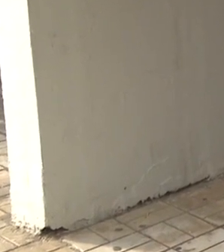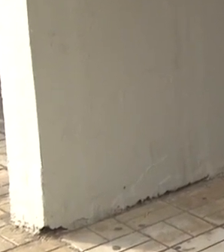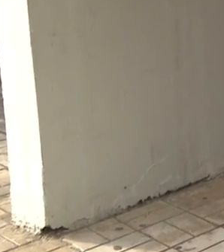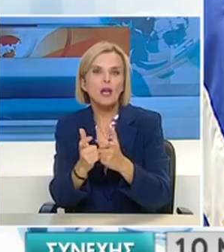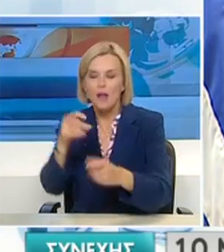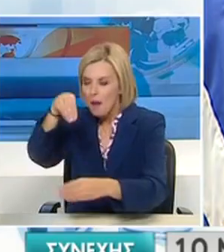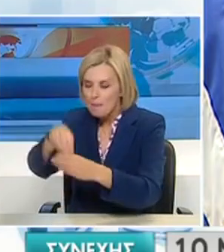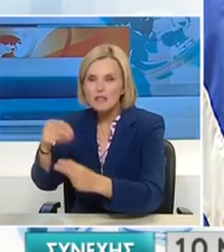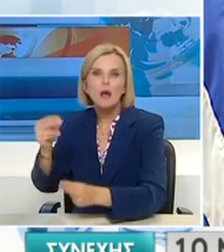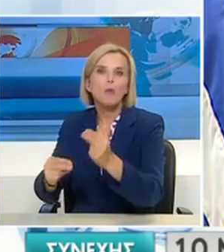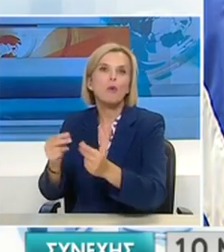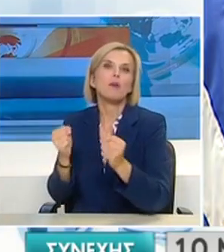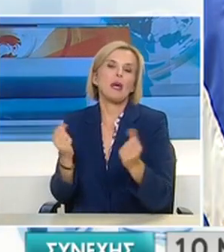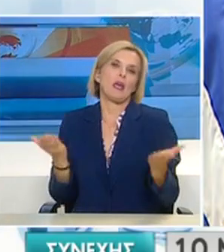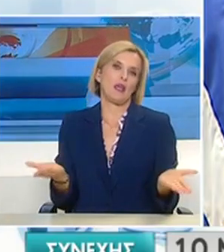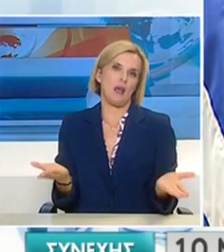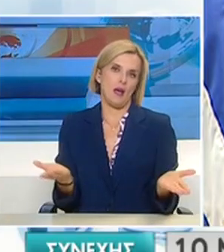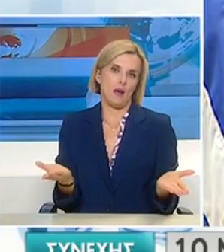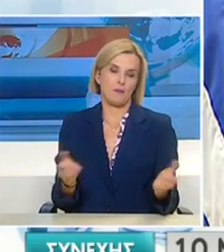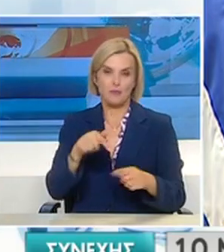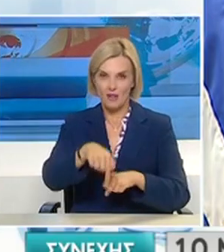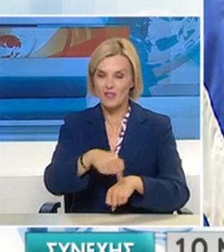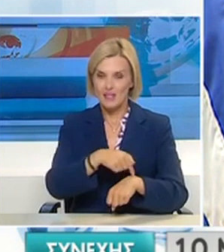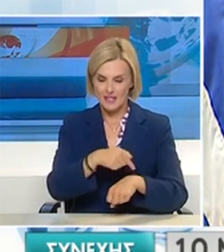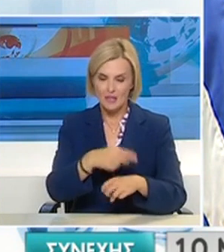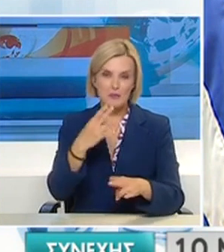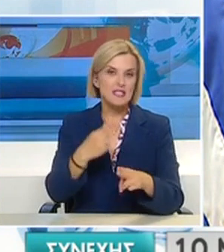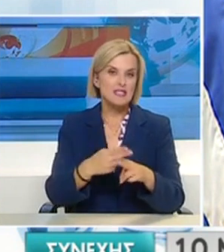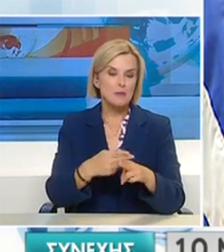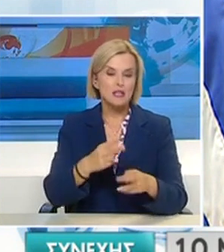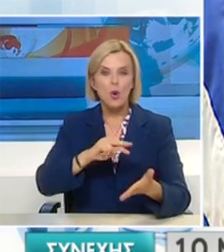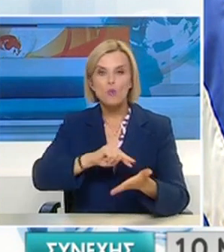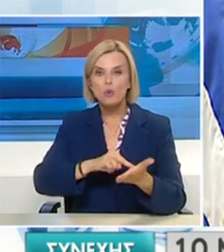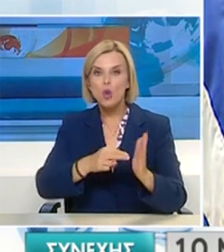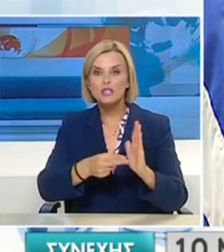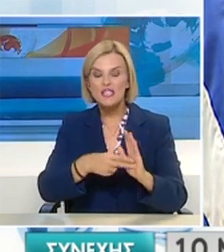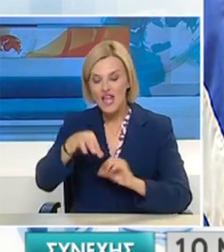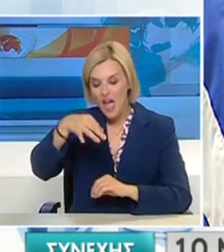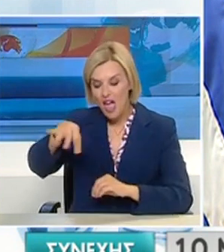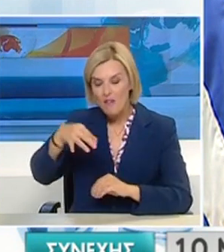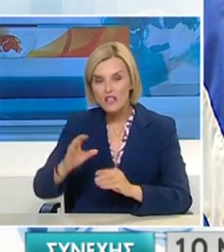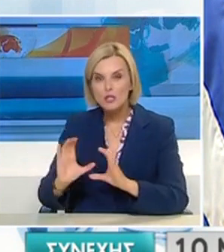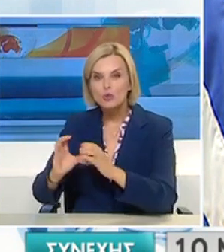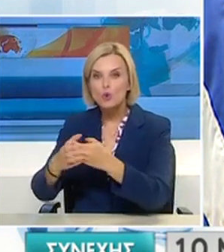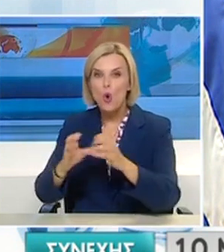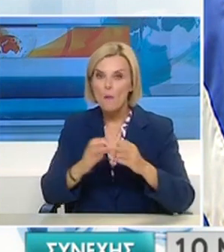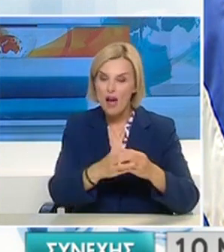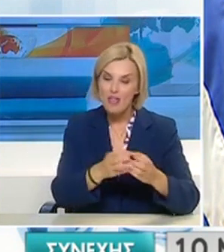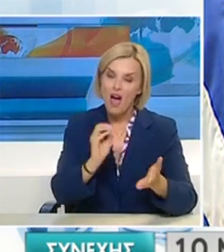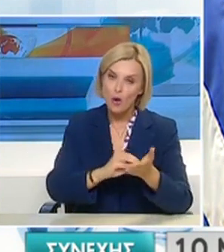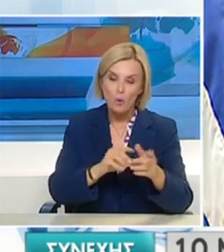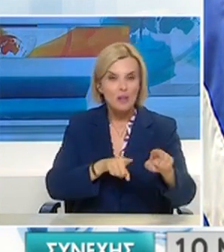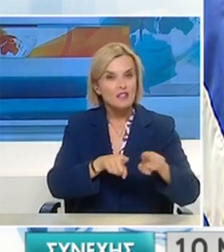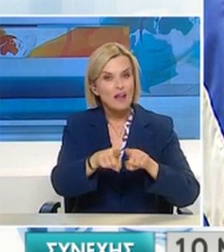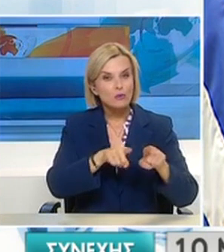ατομικής ευθύνης. Αυτή τη στιγμή η σημασία που δίνουμε περισσότερο είναι στην προστασία της ευπαθής ομάδας, στη συνέχιση της μάθησης, στην